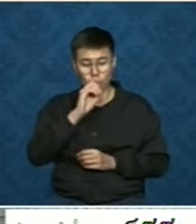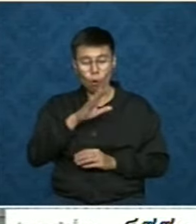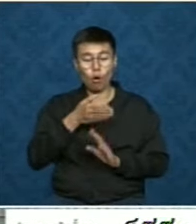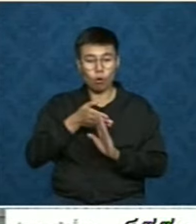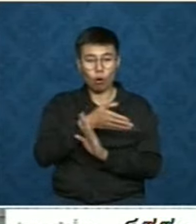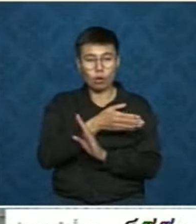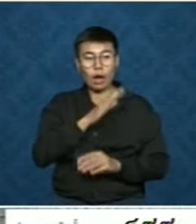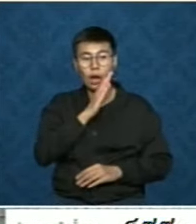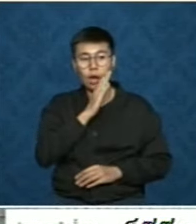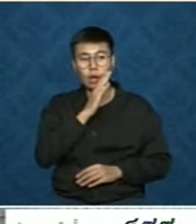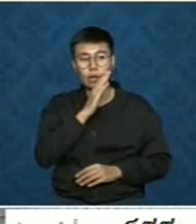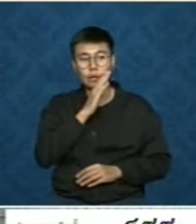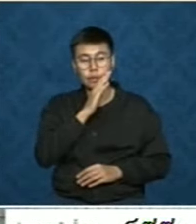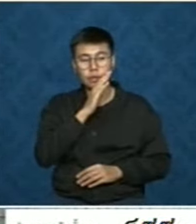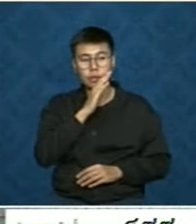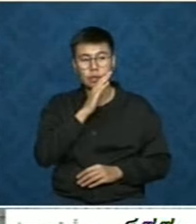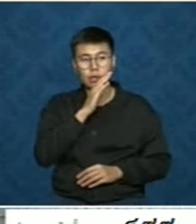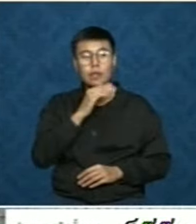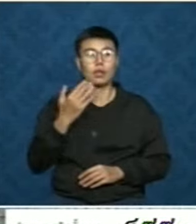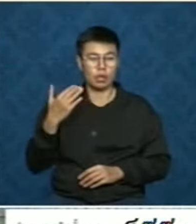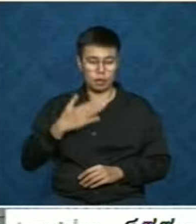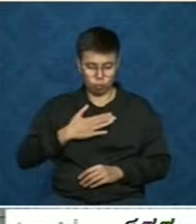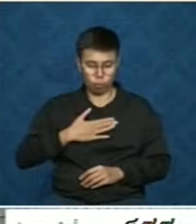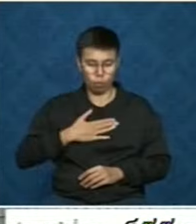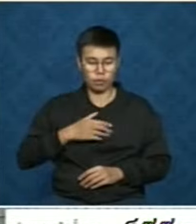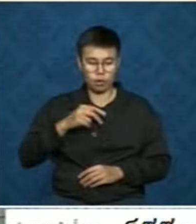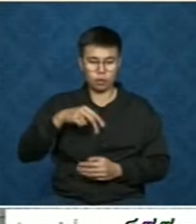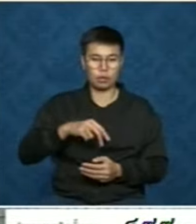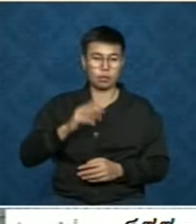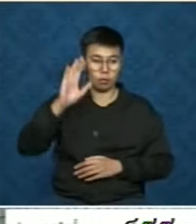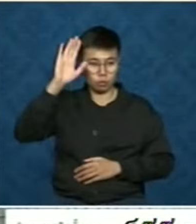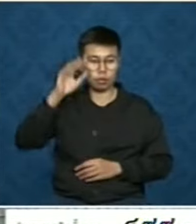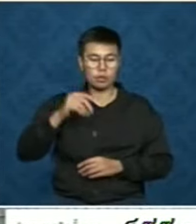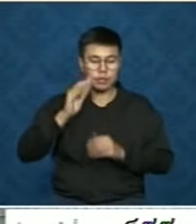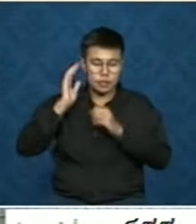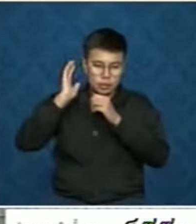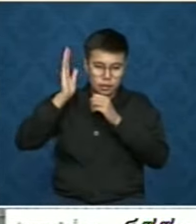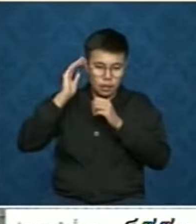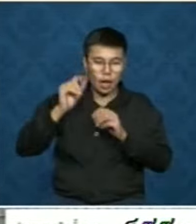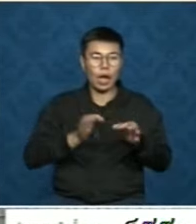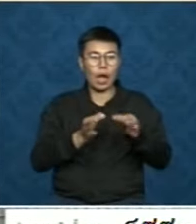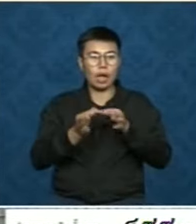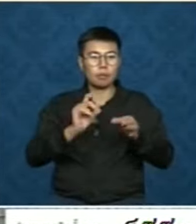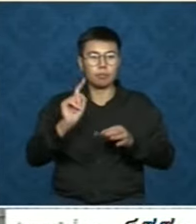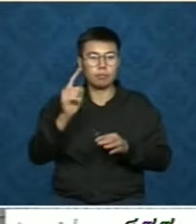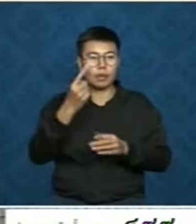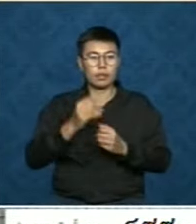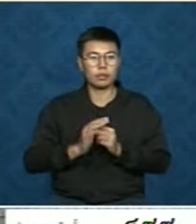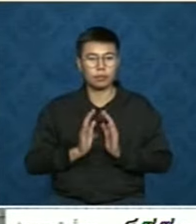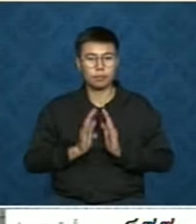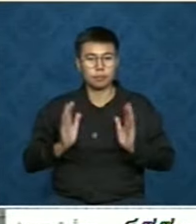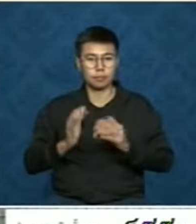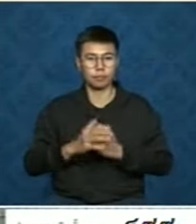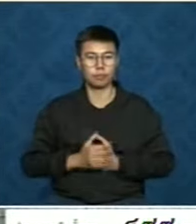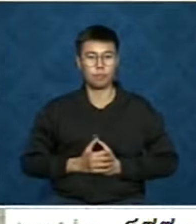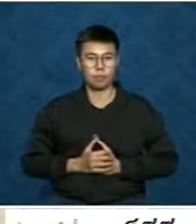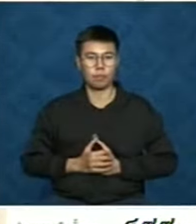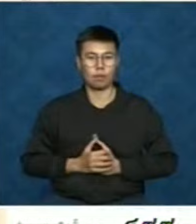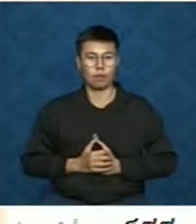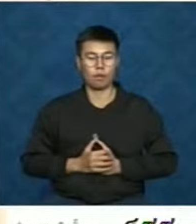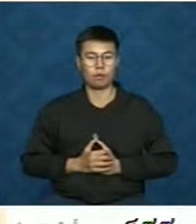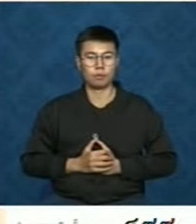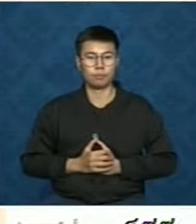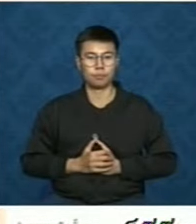อย่างไรเสียอ่าเดี๋ยวจะลุกขึ้นมาชี้แจงอีกครั้งครับกราบขอบคุณท่านประธานฮครับขอบคุณคุณครู